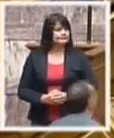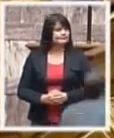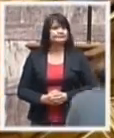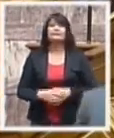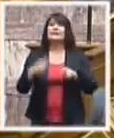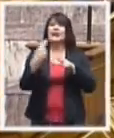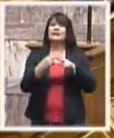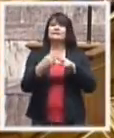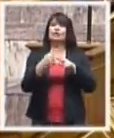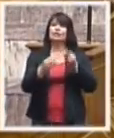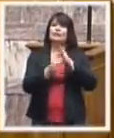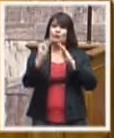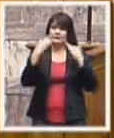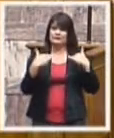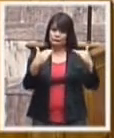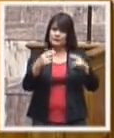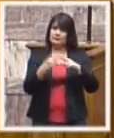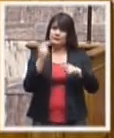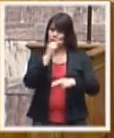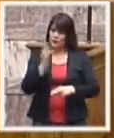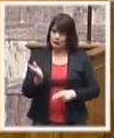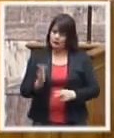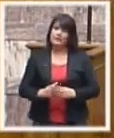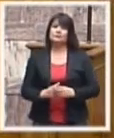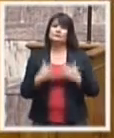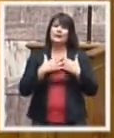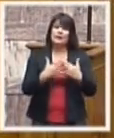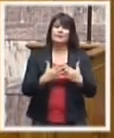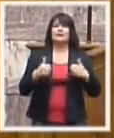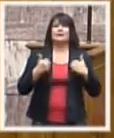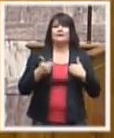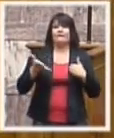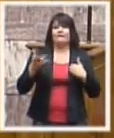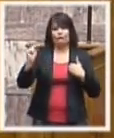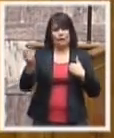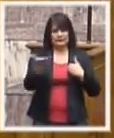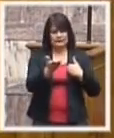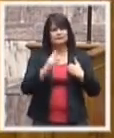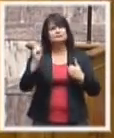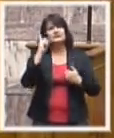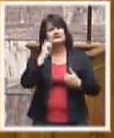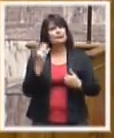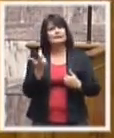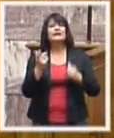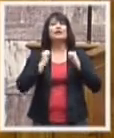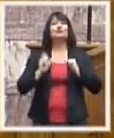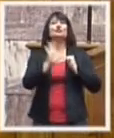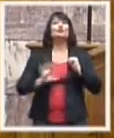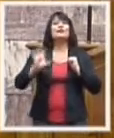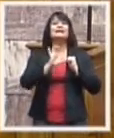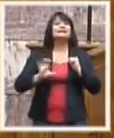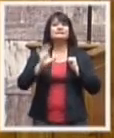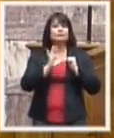Αξιότιμε κύριε Πρόεδρε της Βουλής, αξιότιμε κύριε Πρωθυπουργέ, αγαπητοί έφηβοι βουλευτές, όλοι γνωρίζουμε ότι ο ελληνικός τουρισμός είναι